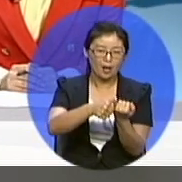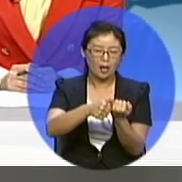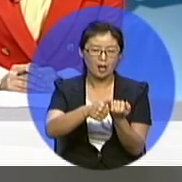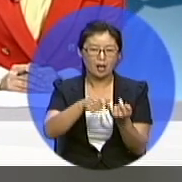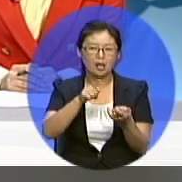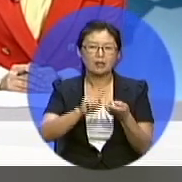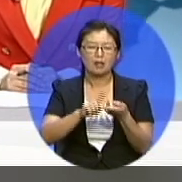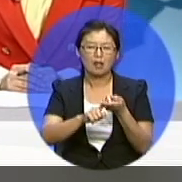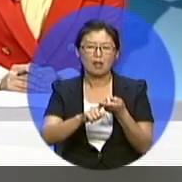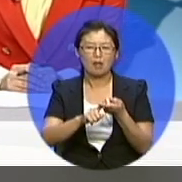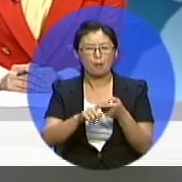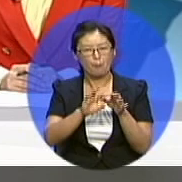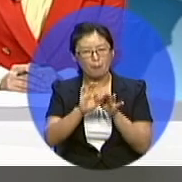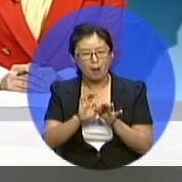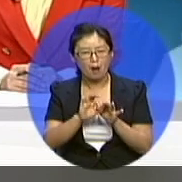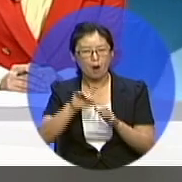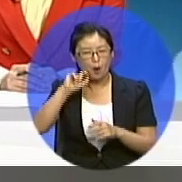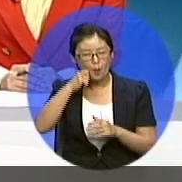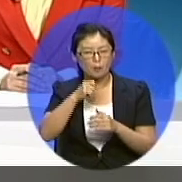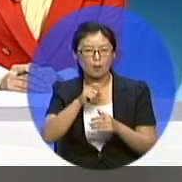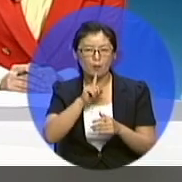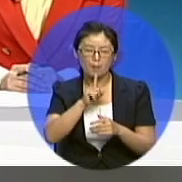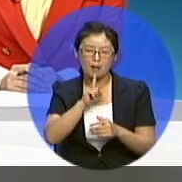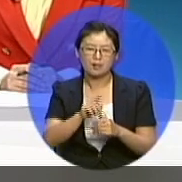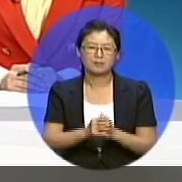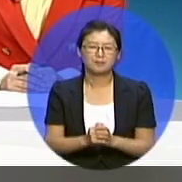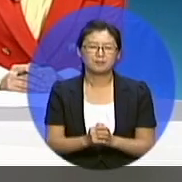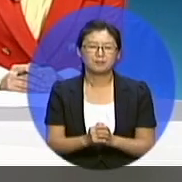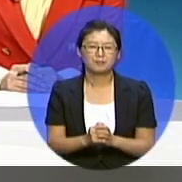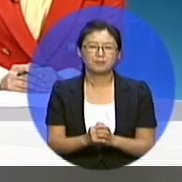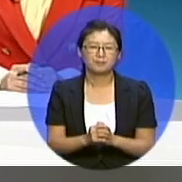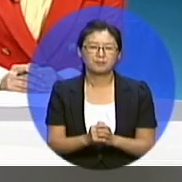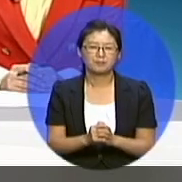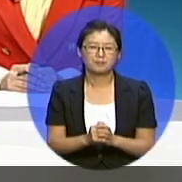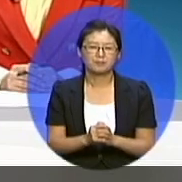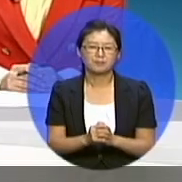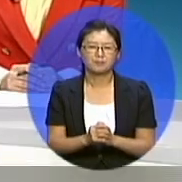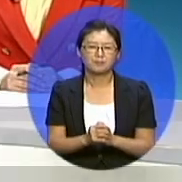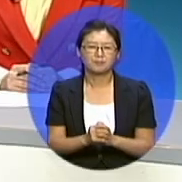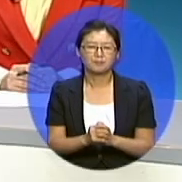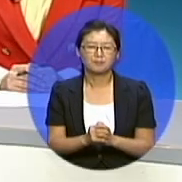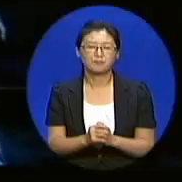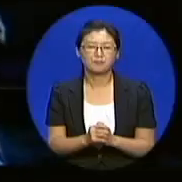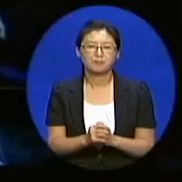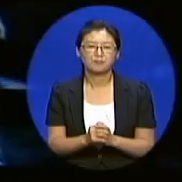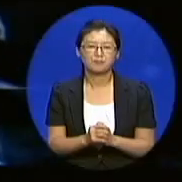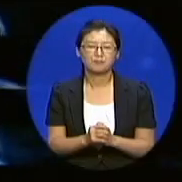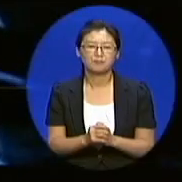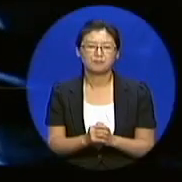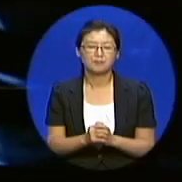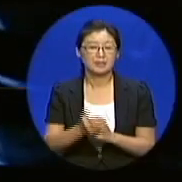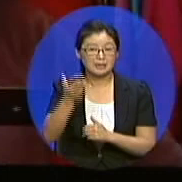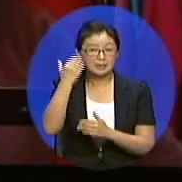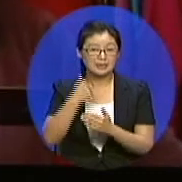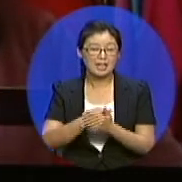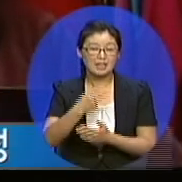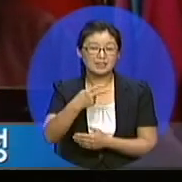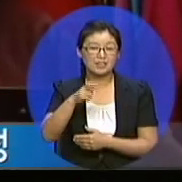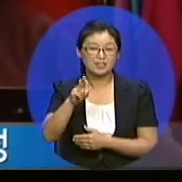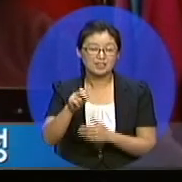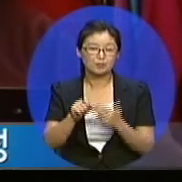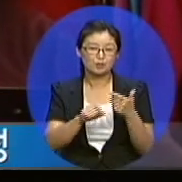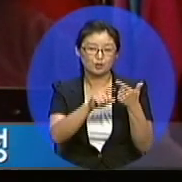연관성을 인정하기 어렵다며 추가 기소를 하지 않고 있다고 합니다. 박고난 언서입니다. 지난 2012년